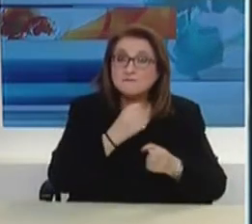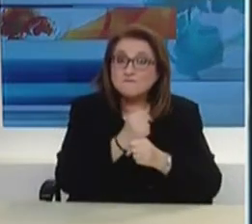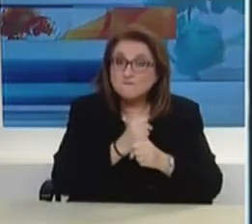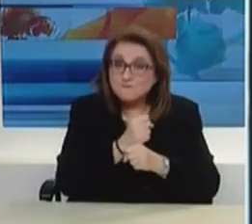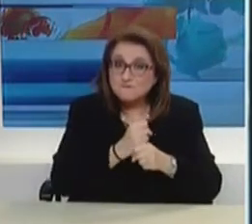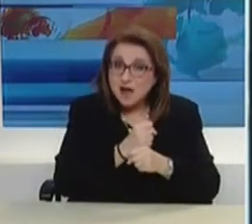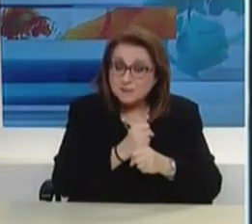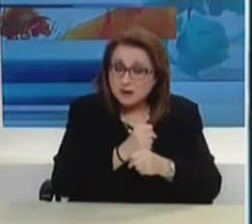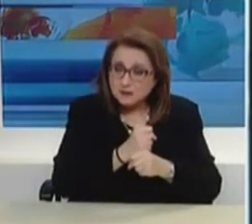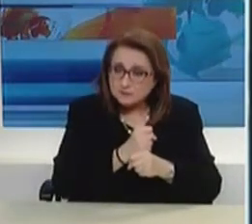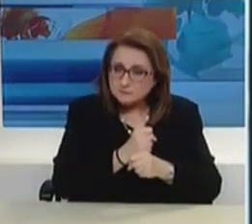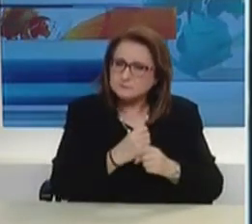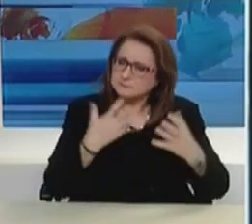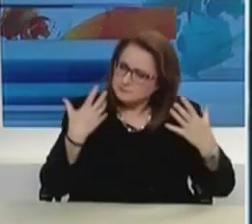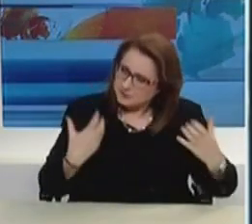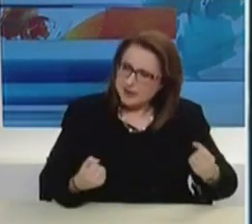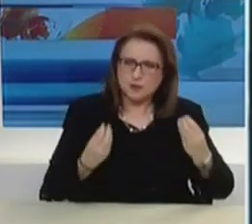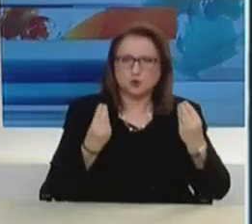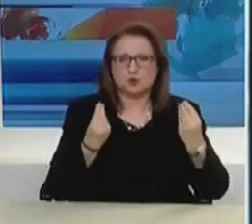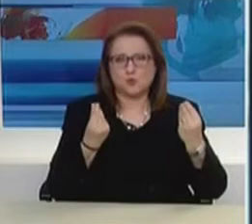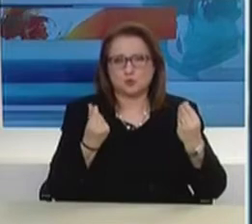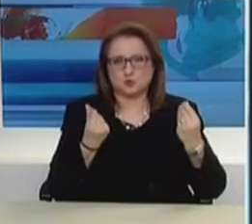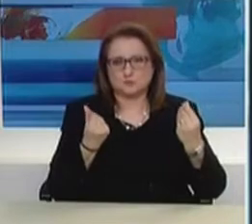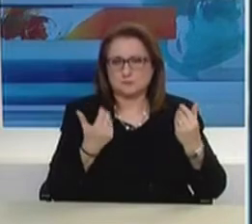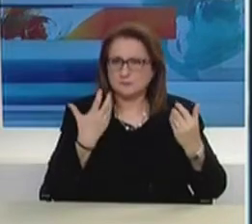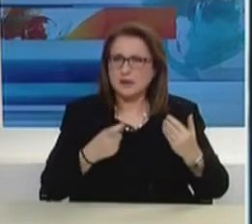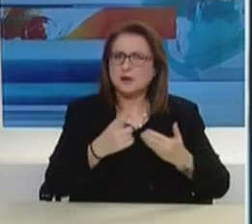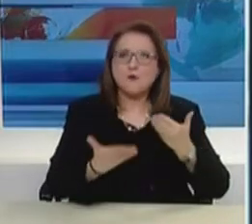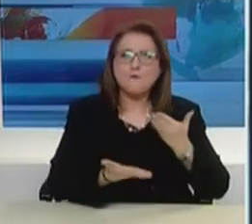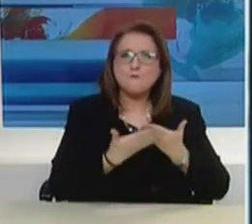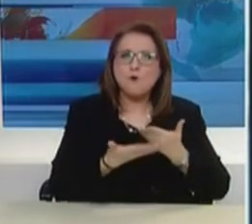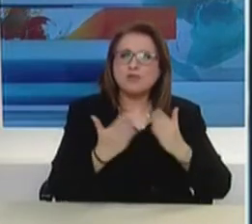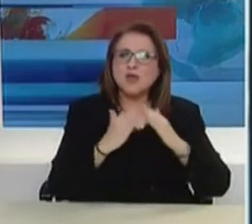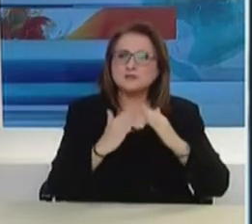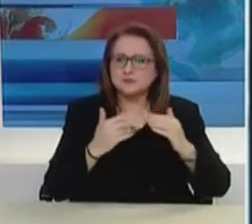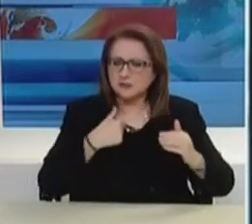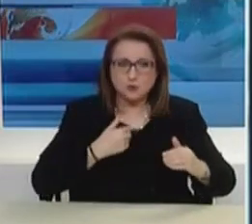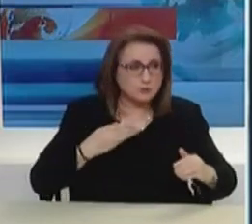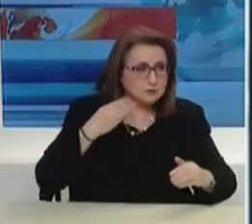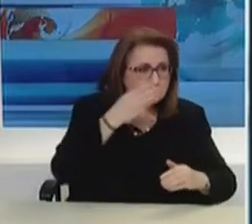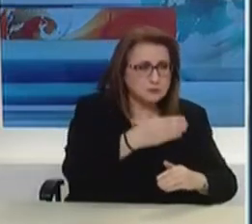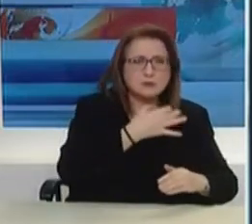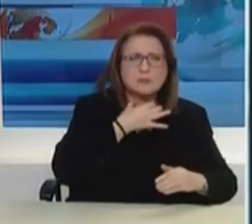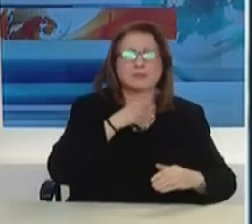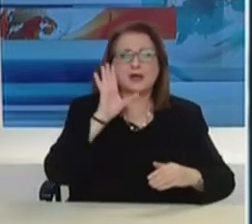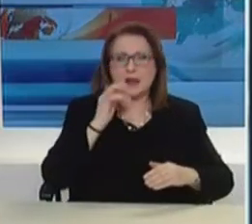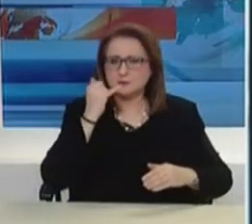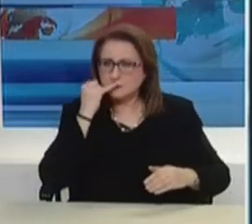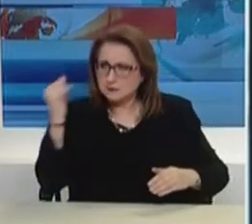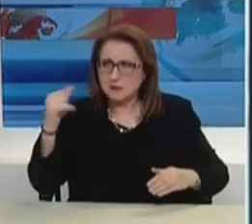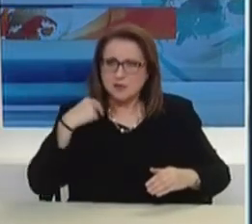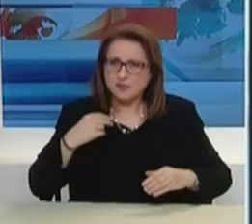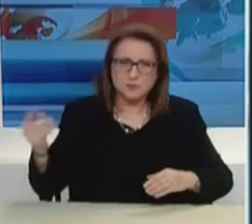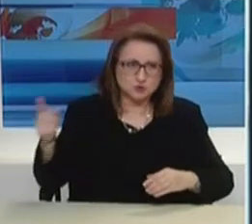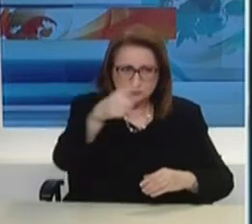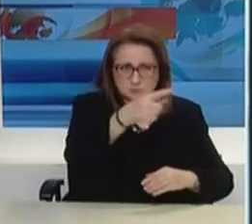αγωγή, υπάρχουν δομές και διαδικασίες, όπως η βοήθεια στο σπίτι, προκειμένου να λάβει την ενδεδειγμένη